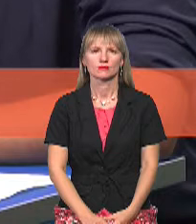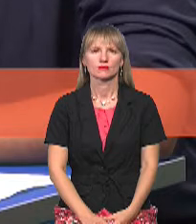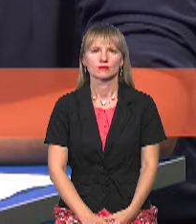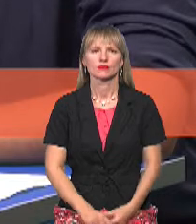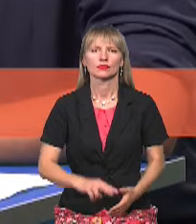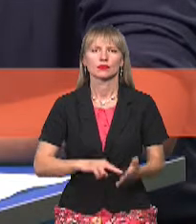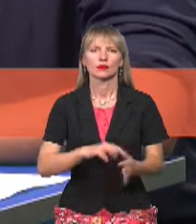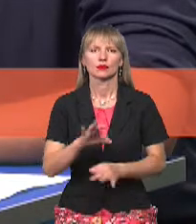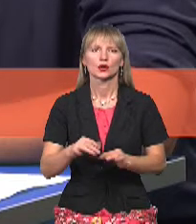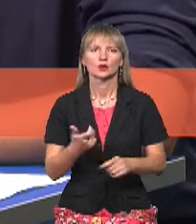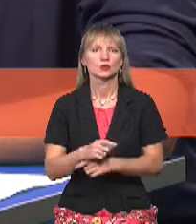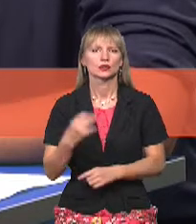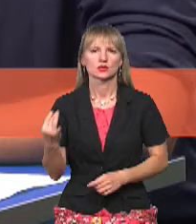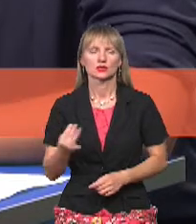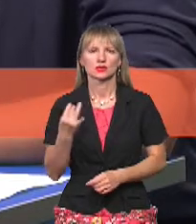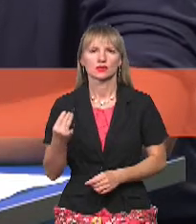Проєкт дуже цікавий.